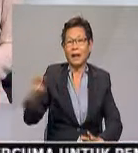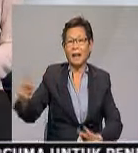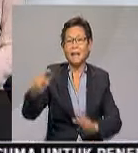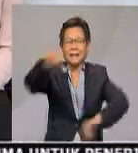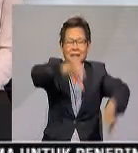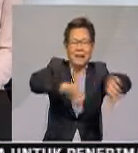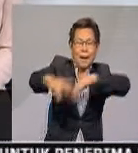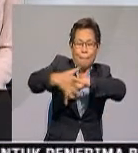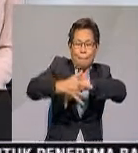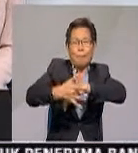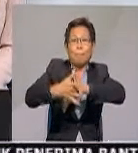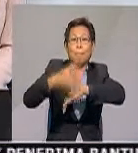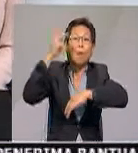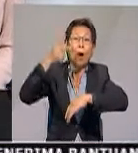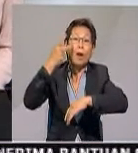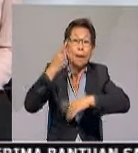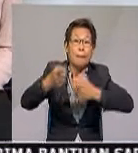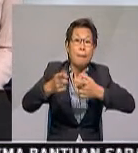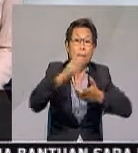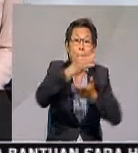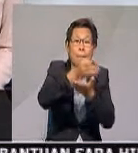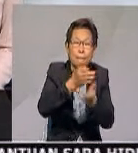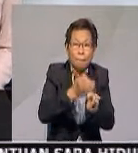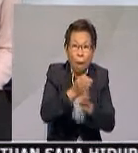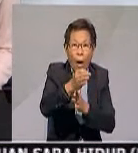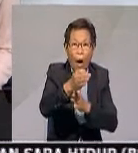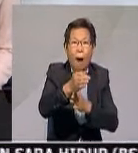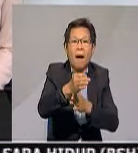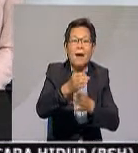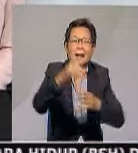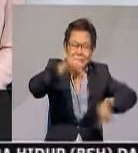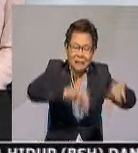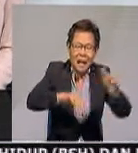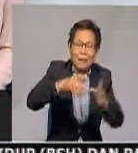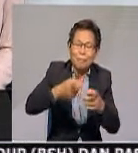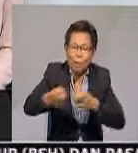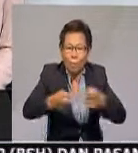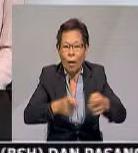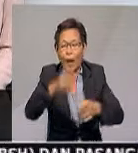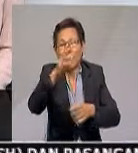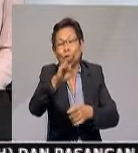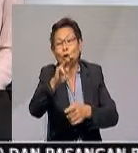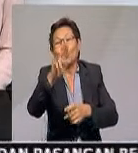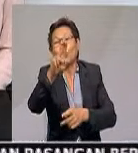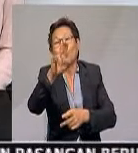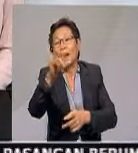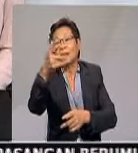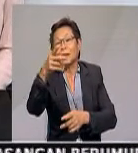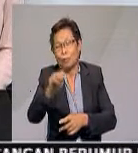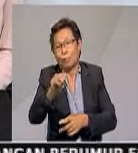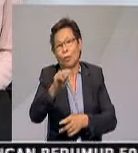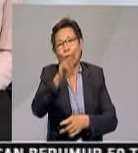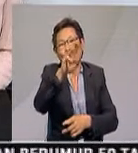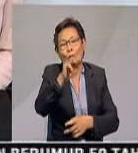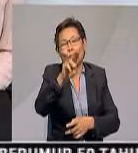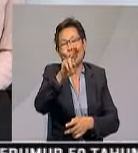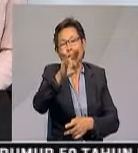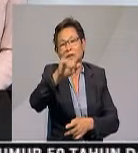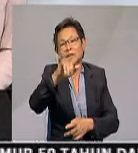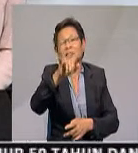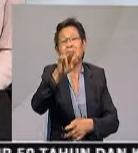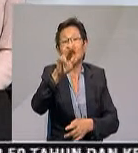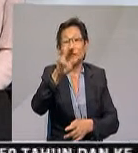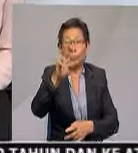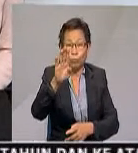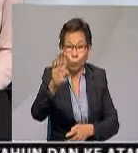Politik, Fakulti Sains Pentadbiran dan Pengajian Polisi Universiti Teknologi Mara UiTM, Mujibu Abdul Muiz. Beliau